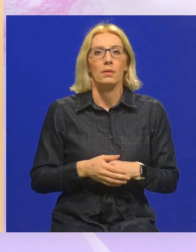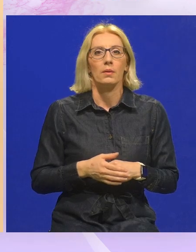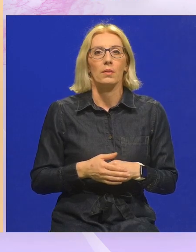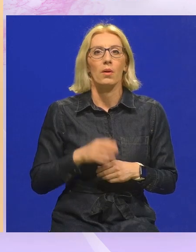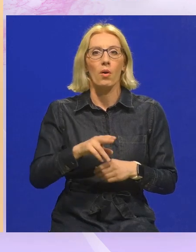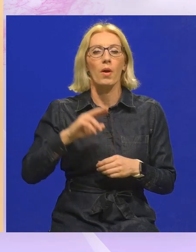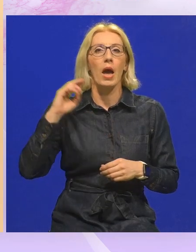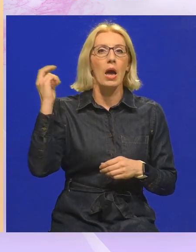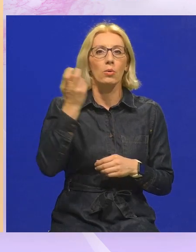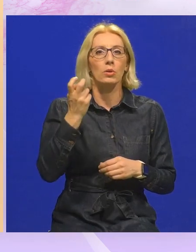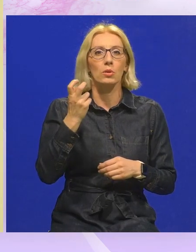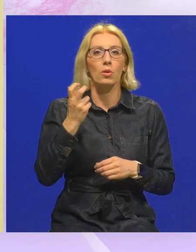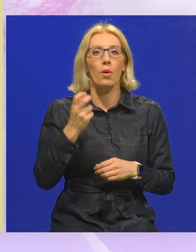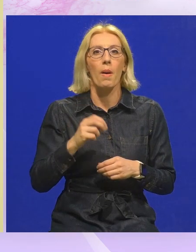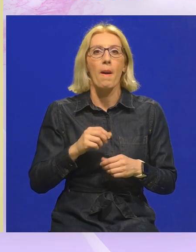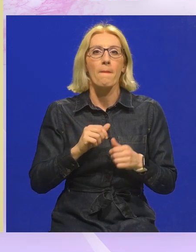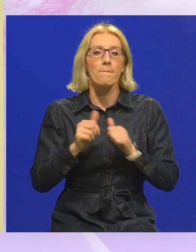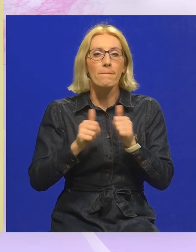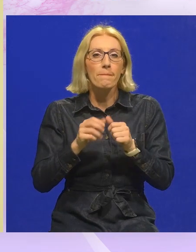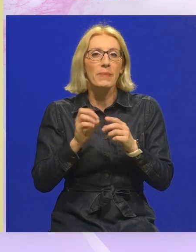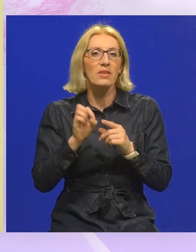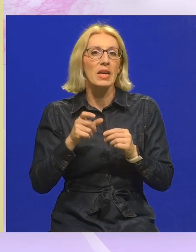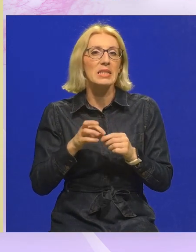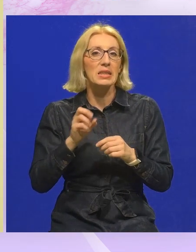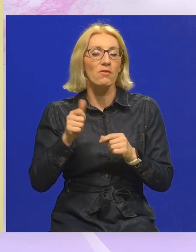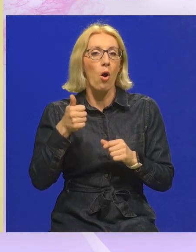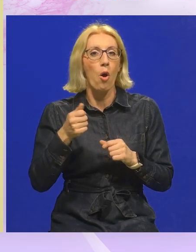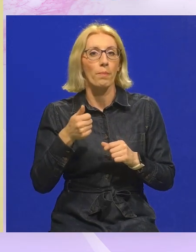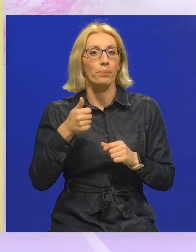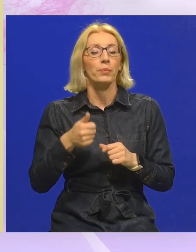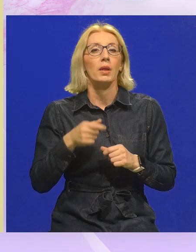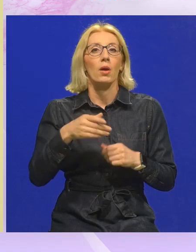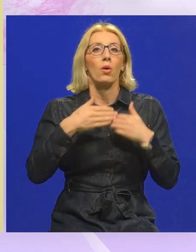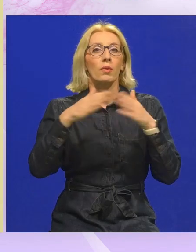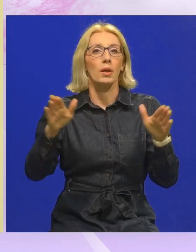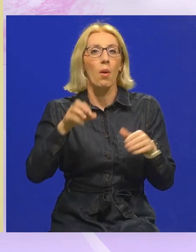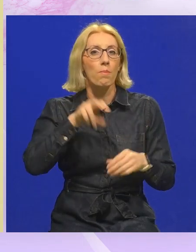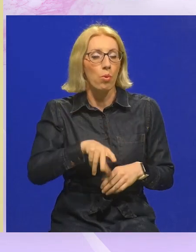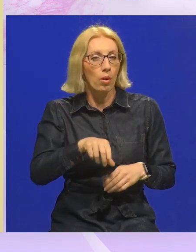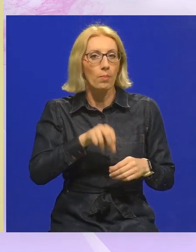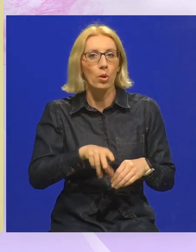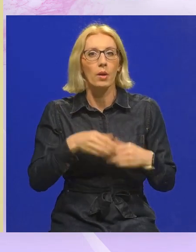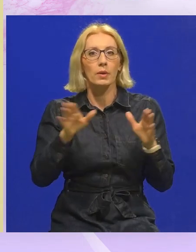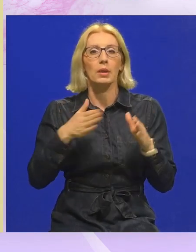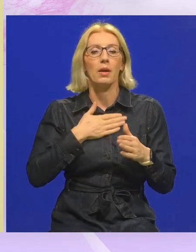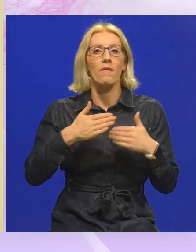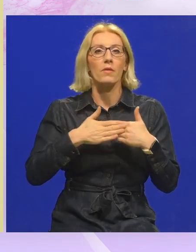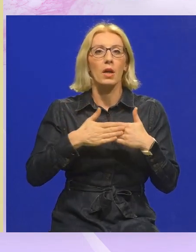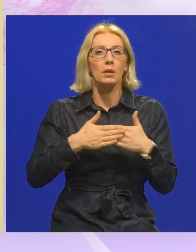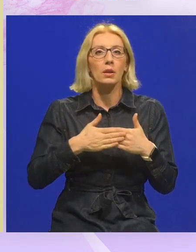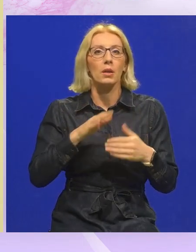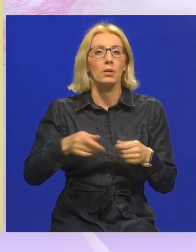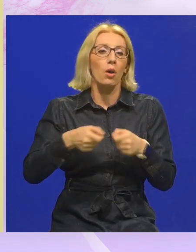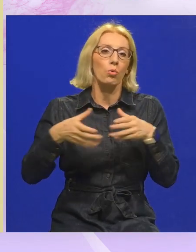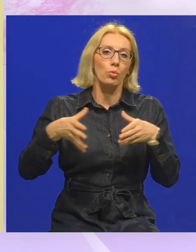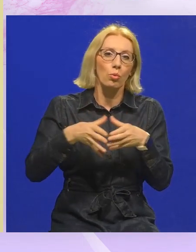Ovo Europsko prvenstvo u Puli otvara jedna velika vrata nama kao